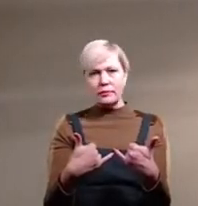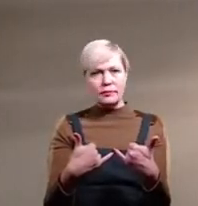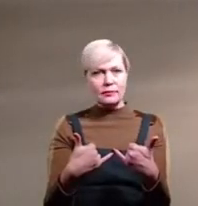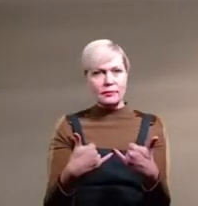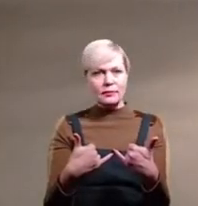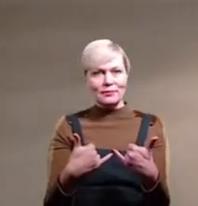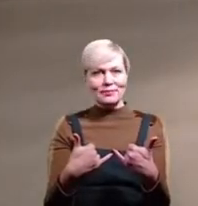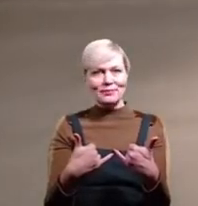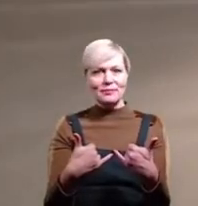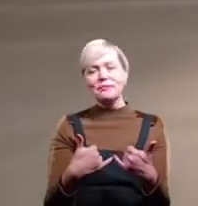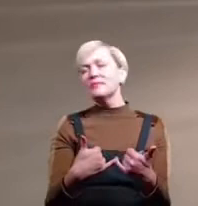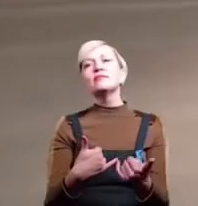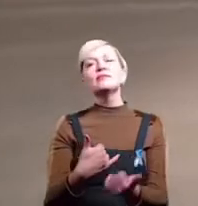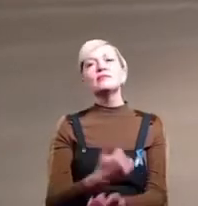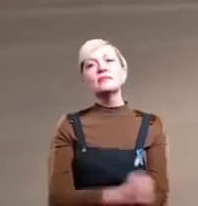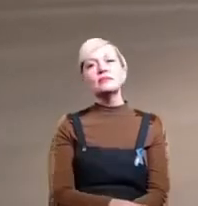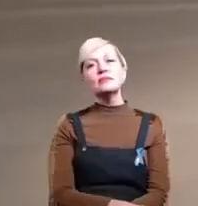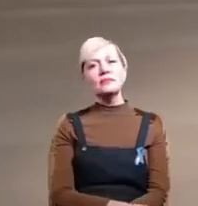Что?